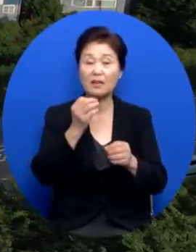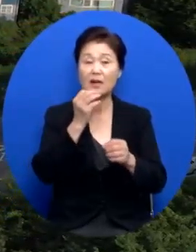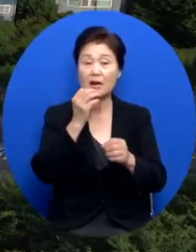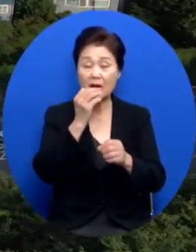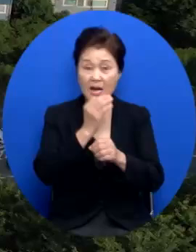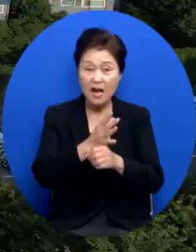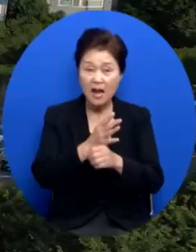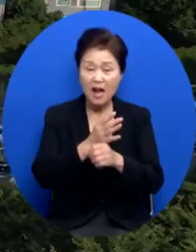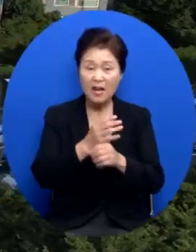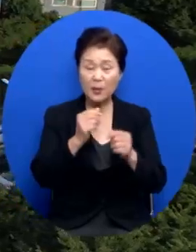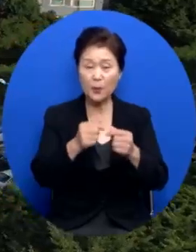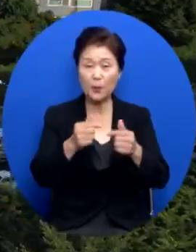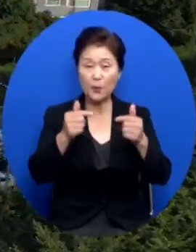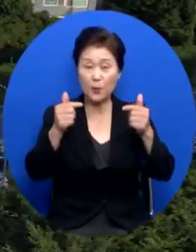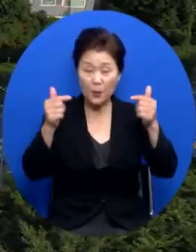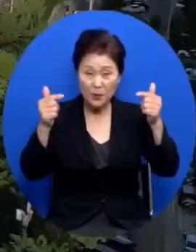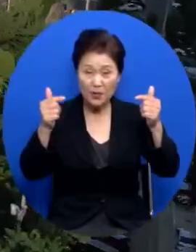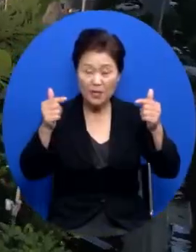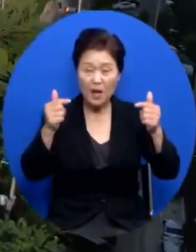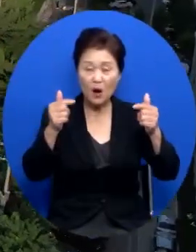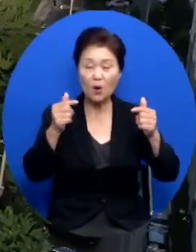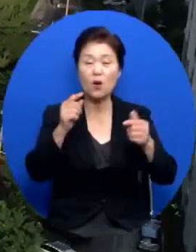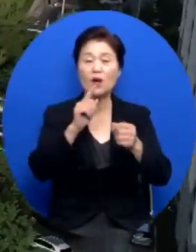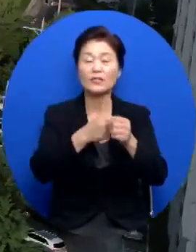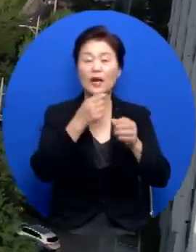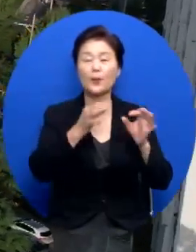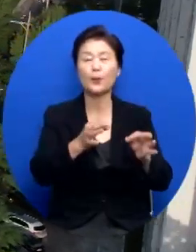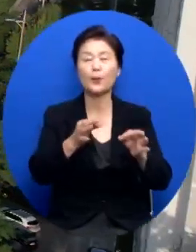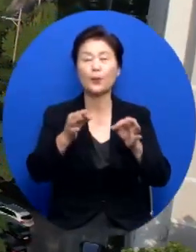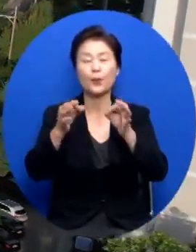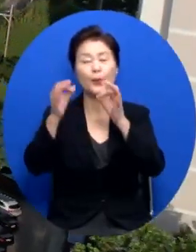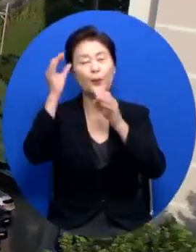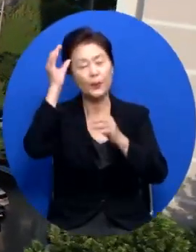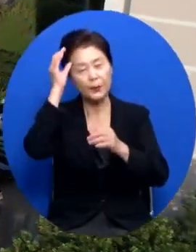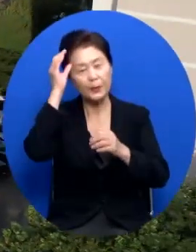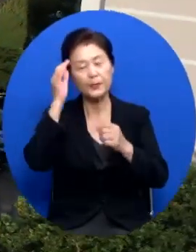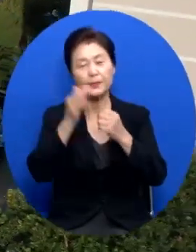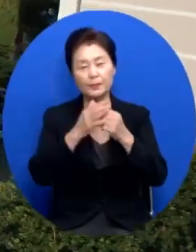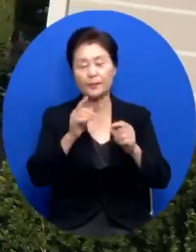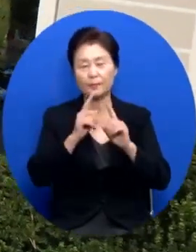상승세가 이어지면서 주택가격이 오를 것으로 기대된 영향이라고 분석했습니다.